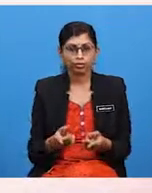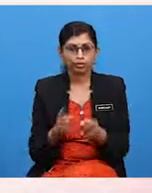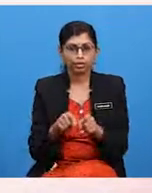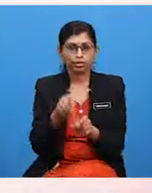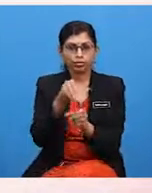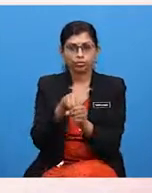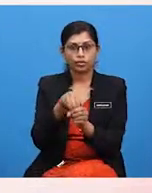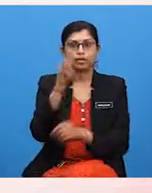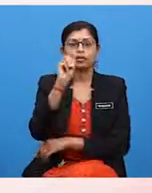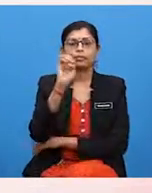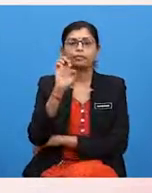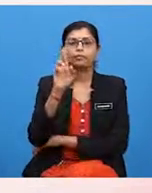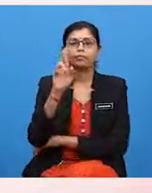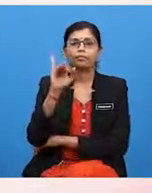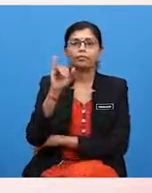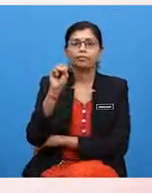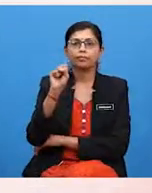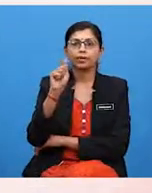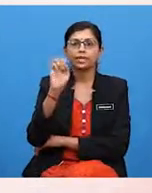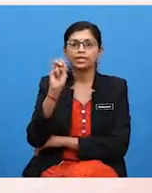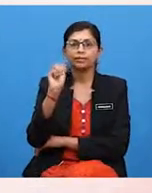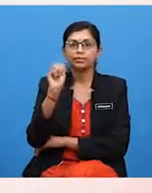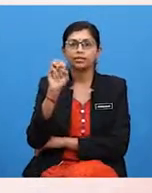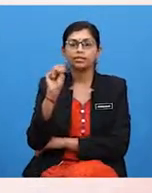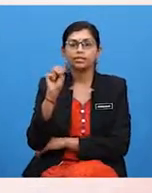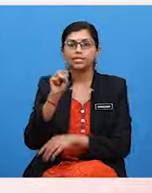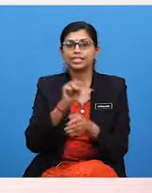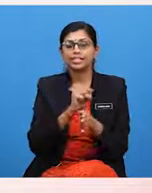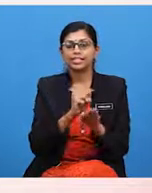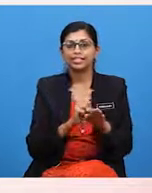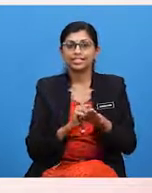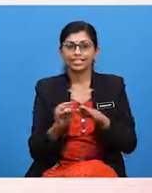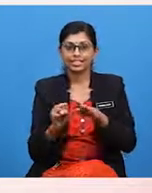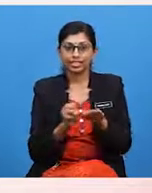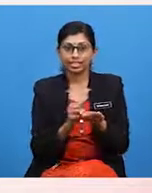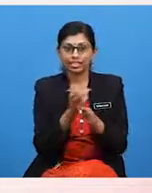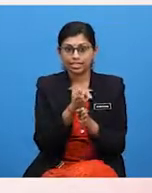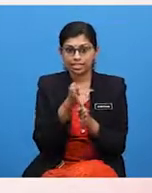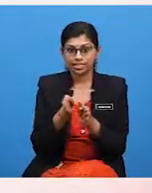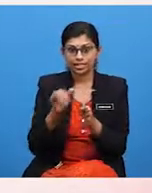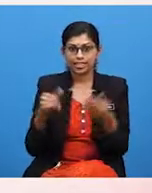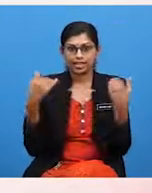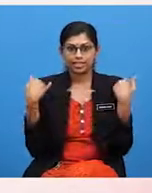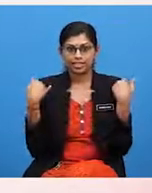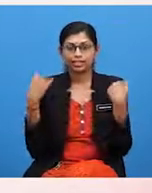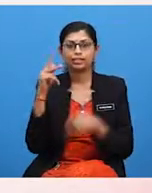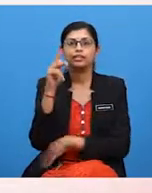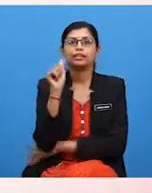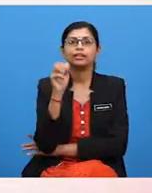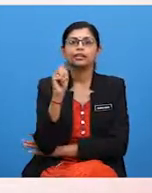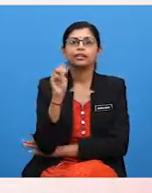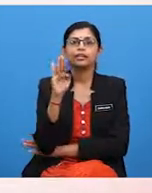ini berlaku pada meristem sisi yang terdiri daripada kambium